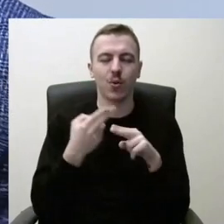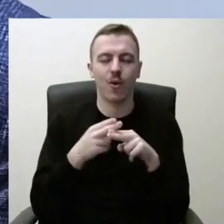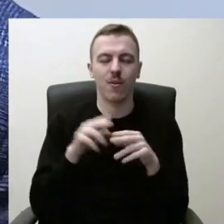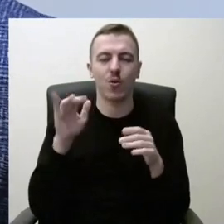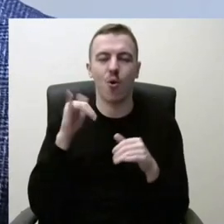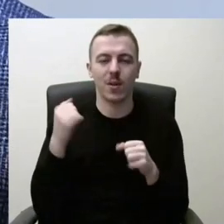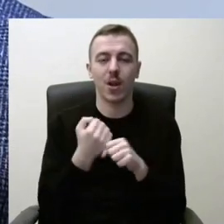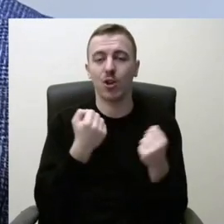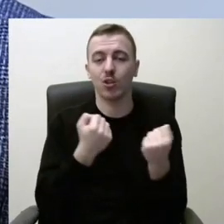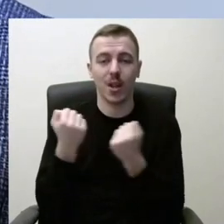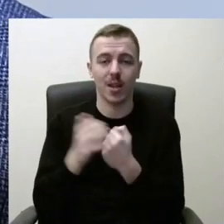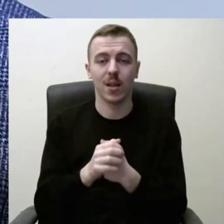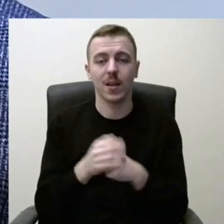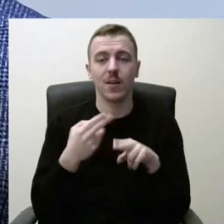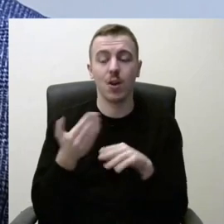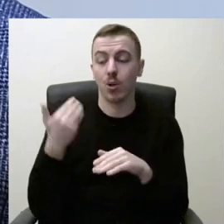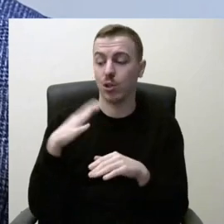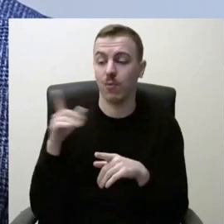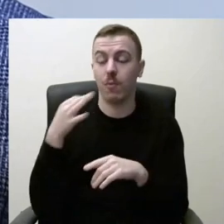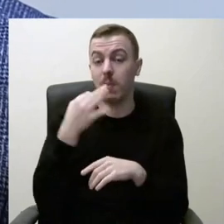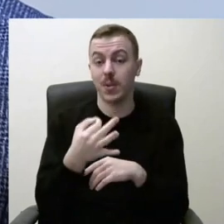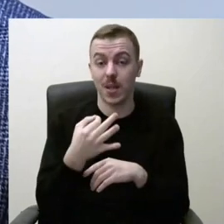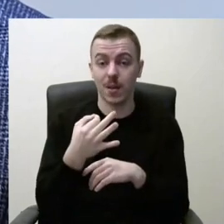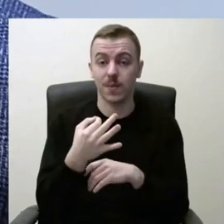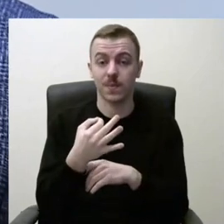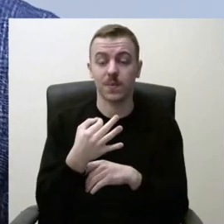galima sutikti su kolega prieš tai kalbėjusiu, kad